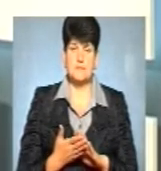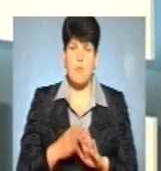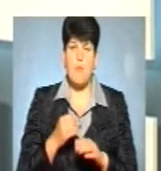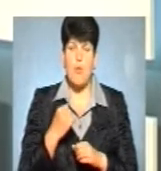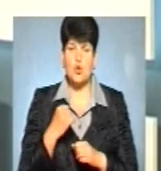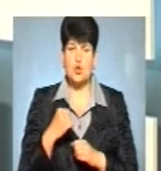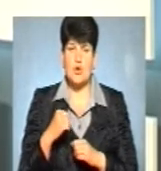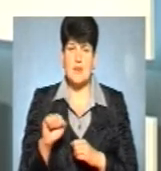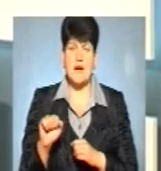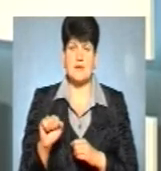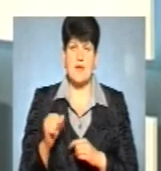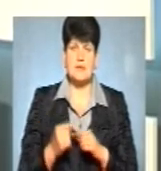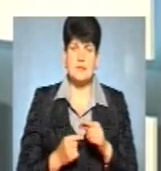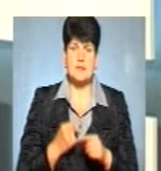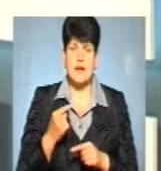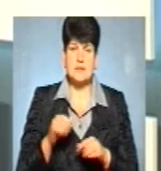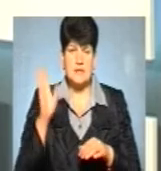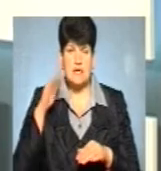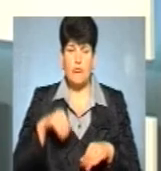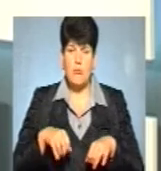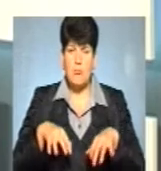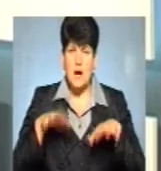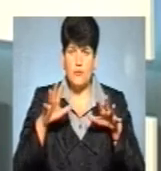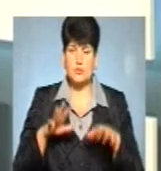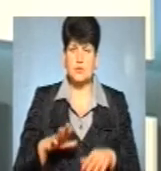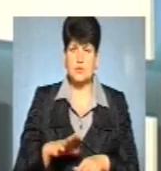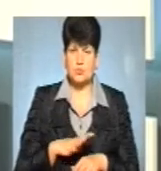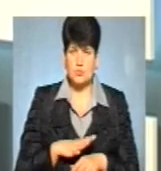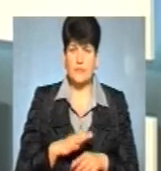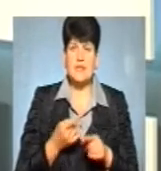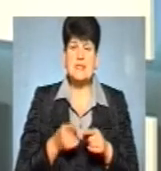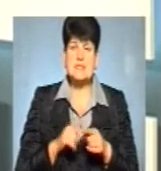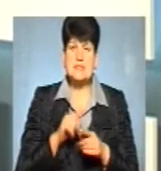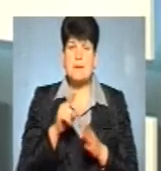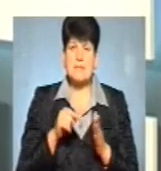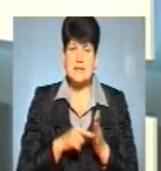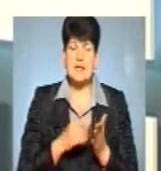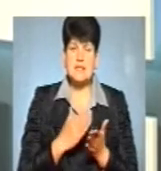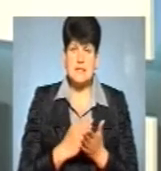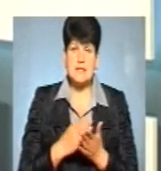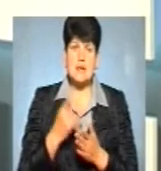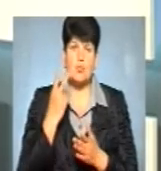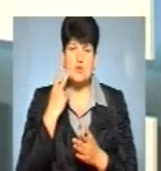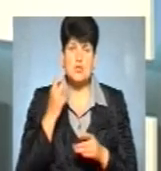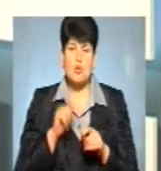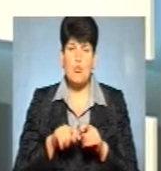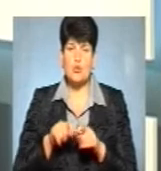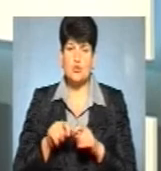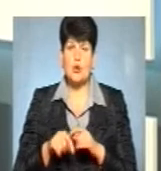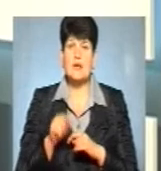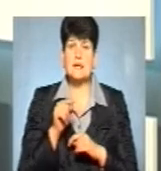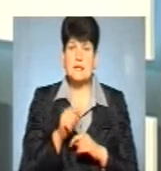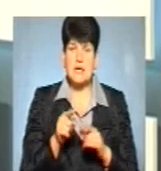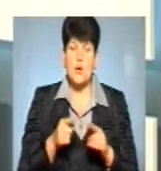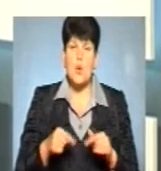подолання наслідків паводку, який відбувся. Тобто це питання є на постійному контролі тих компетентних